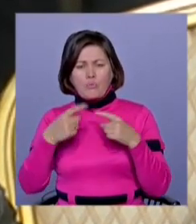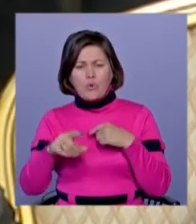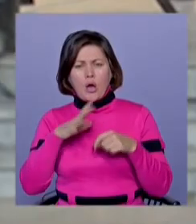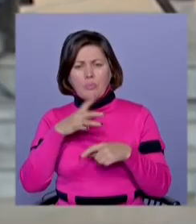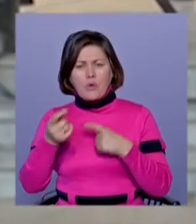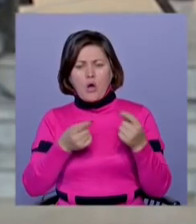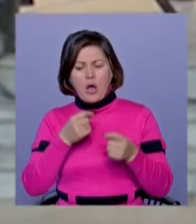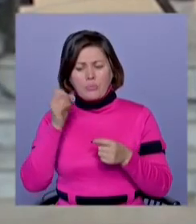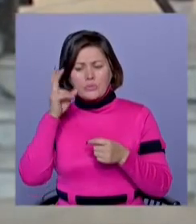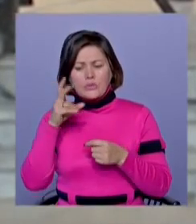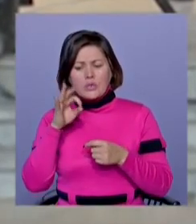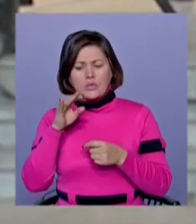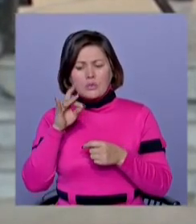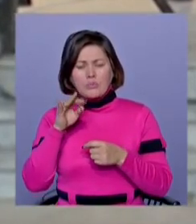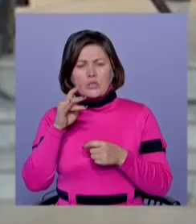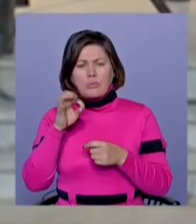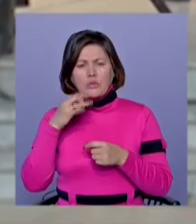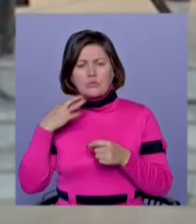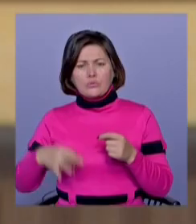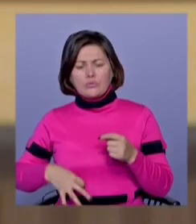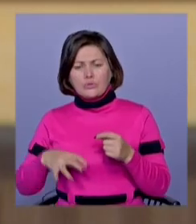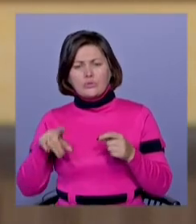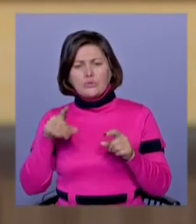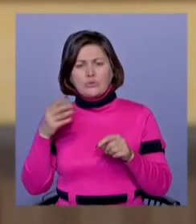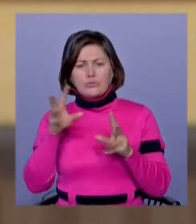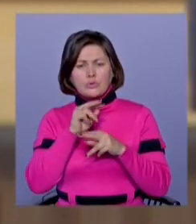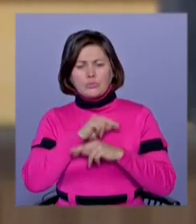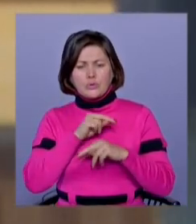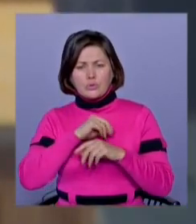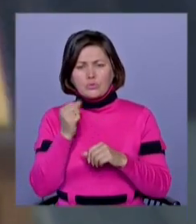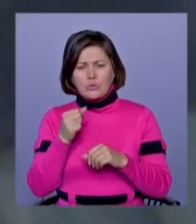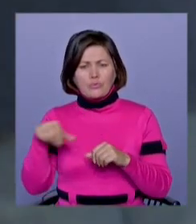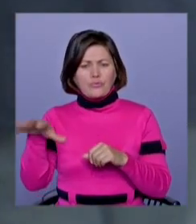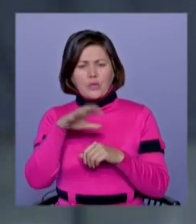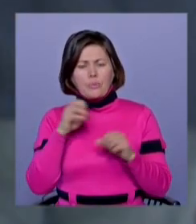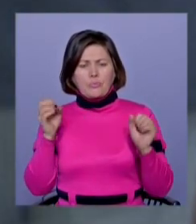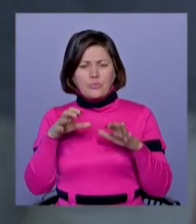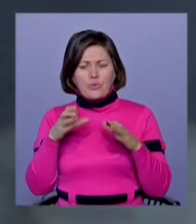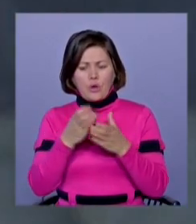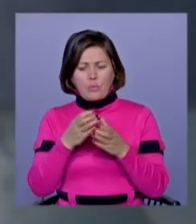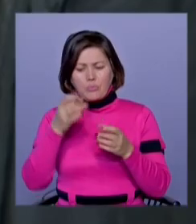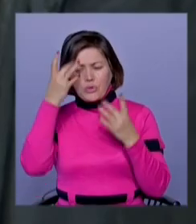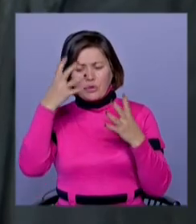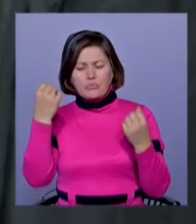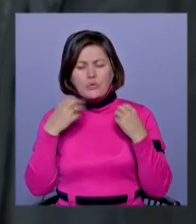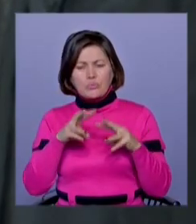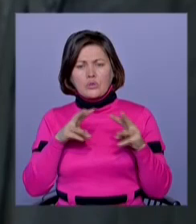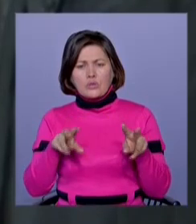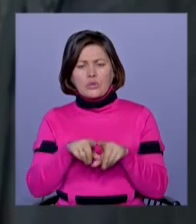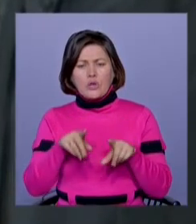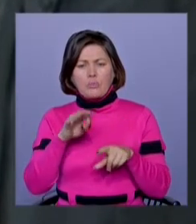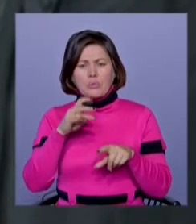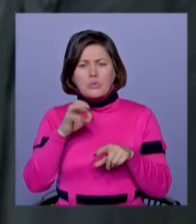билік өкілдері Карл Молдахметұлының үзеңгілес әріптестері мен достары түгел жиналды. Мәдениет және спорт министрі